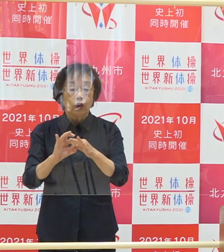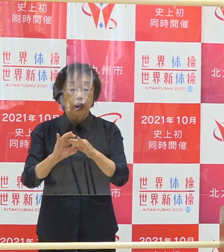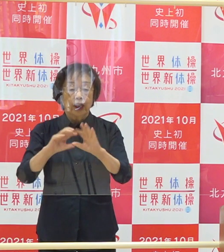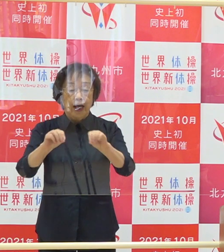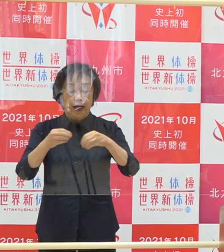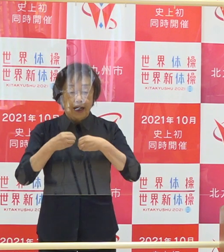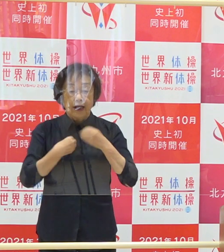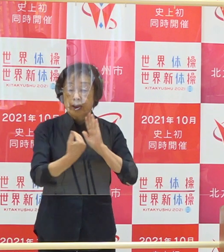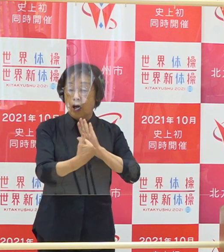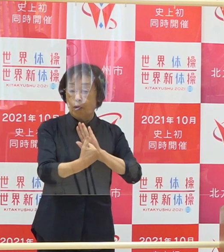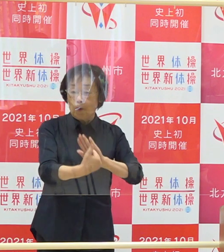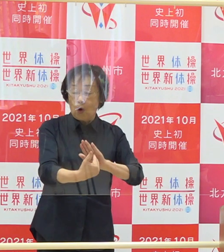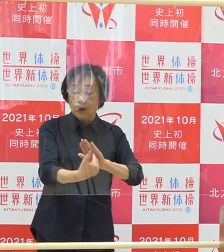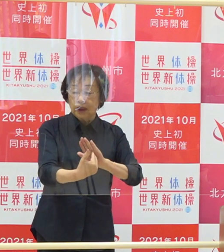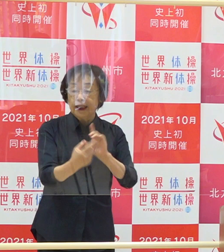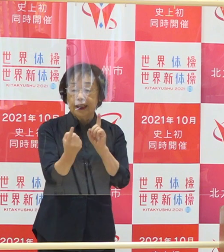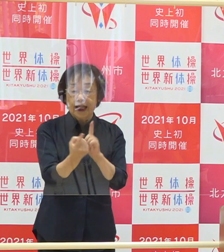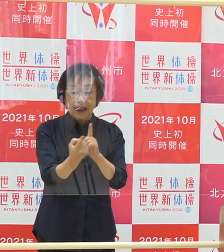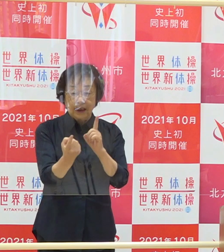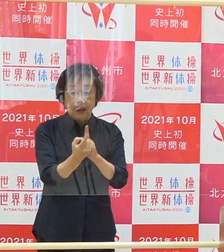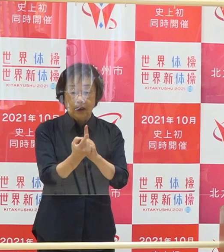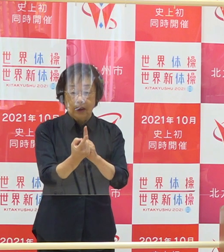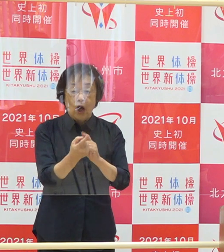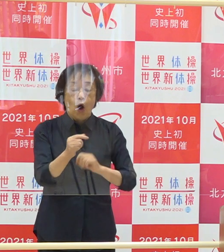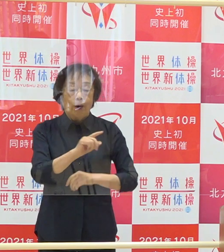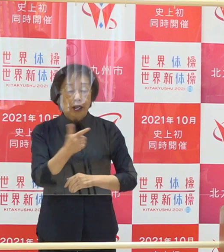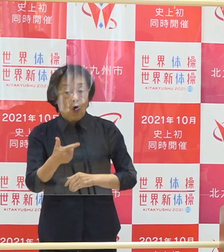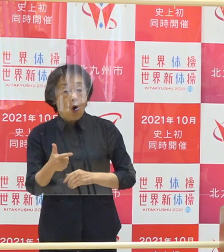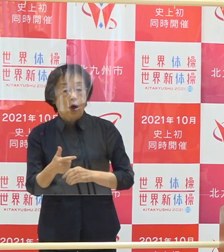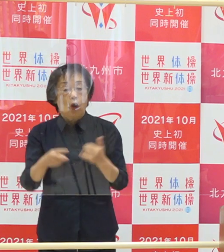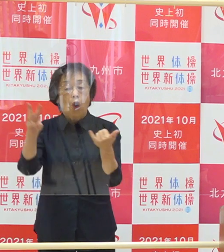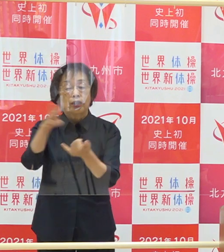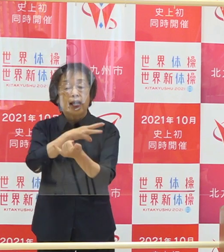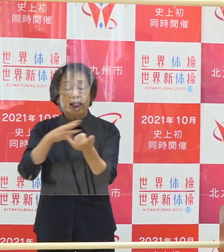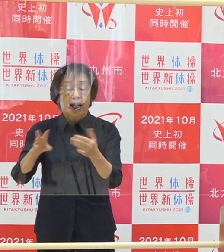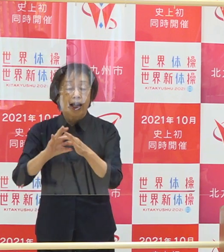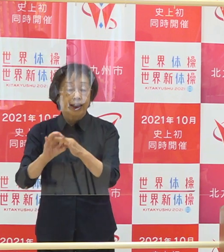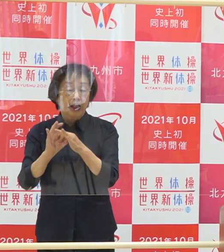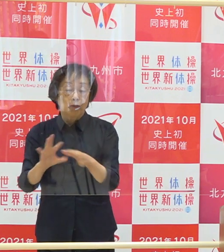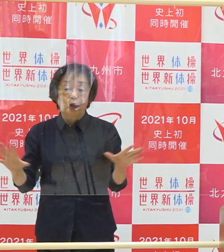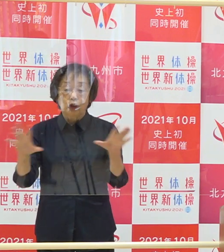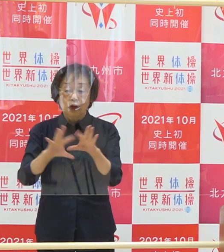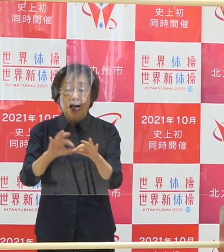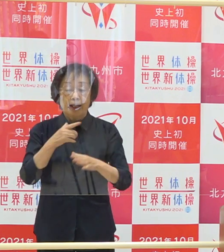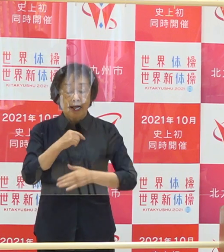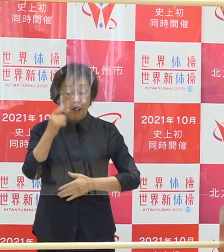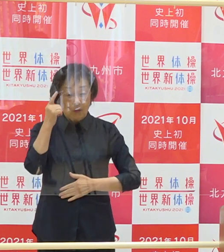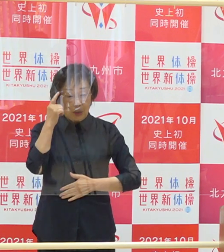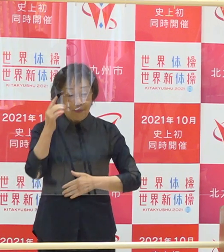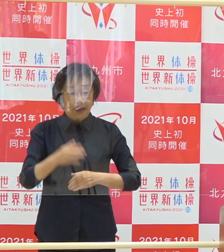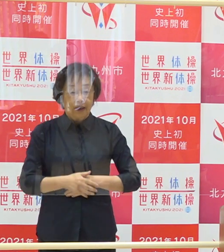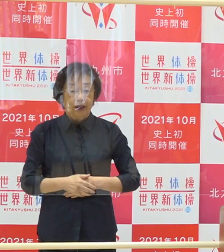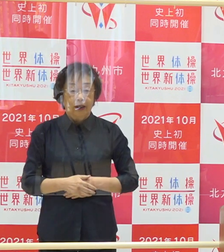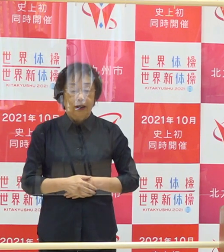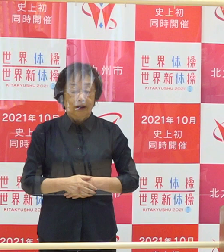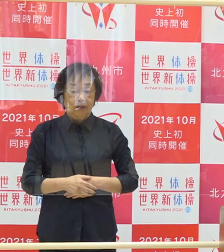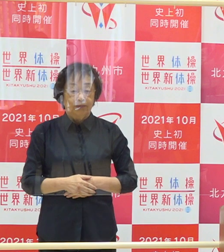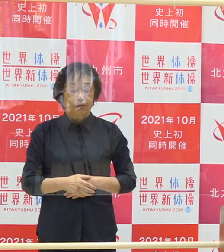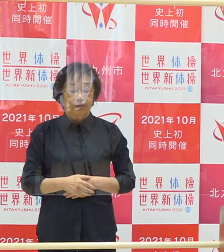な社会経済活動の再開などにつなげてまいりたいのであります。この件は以上であ